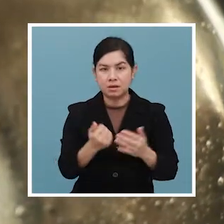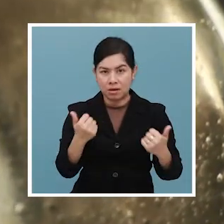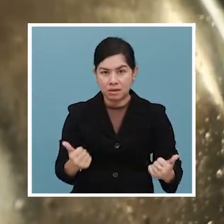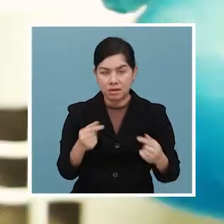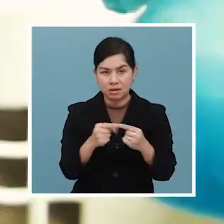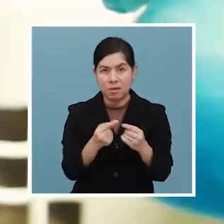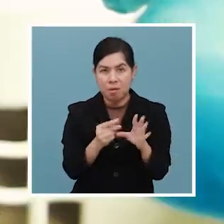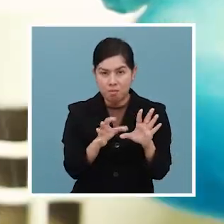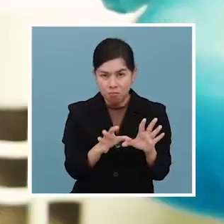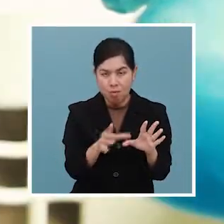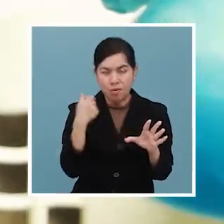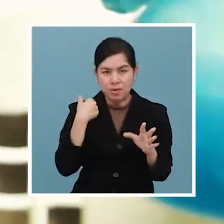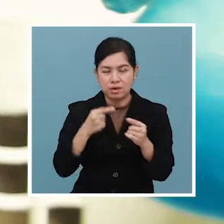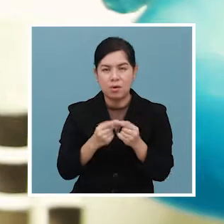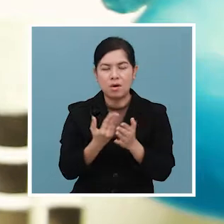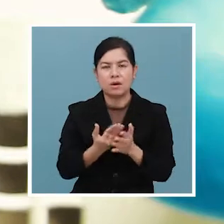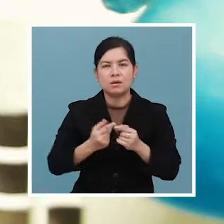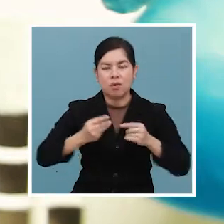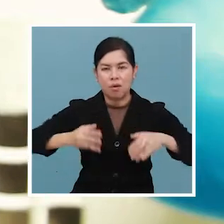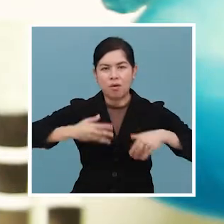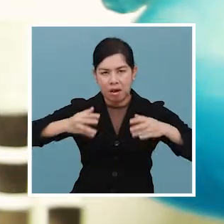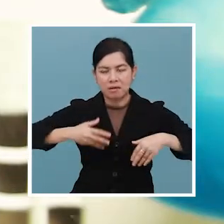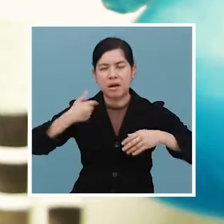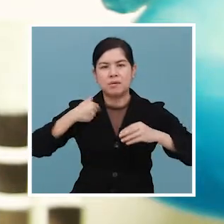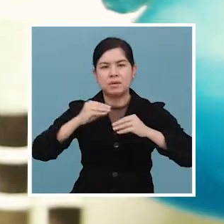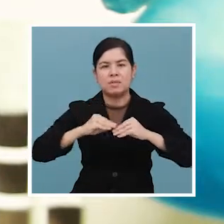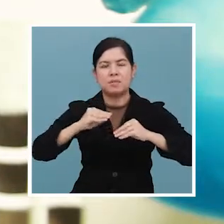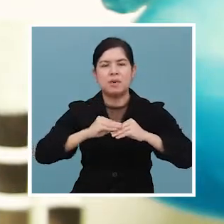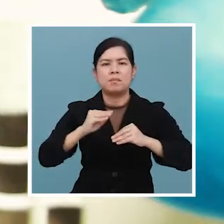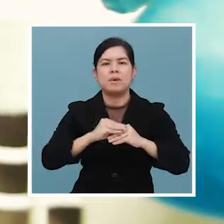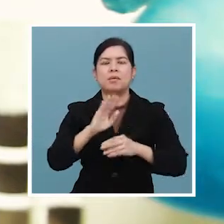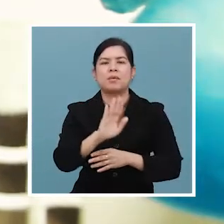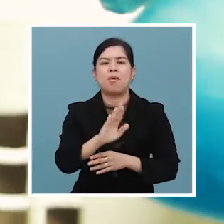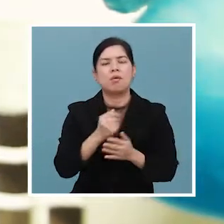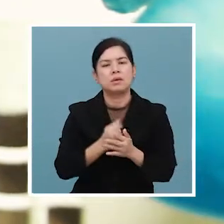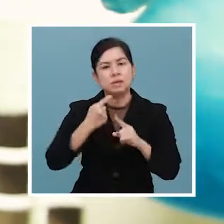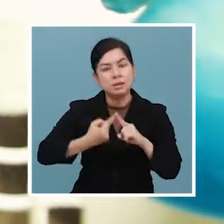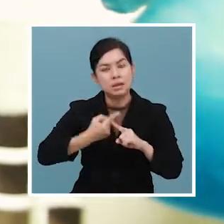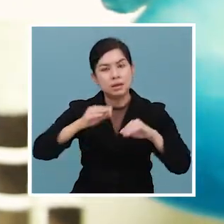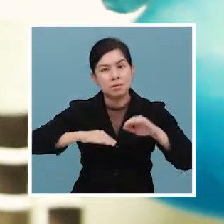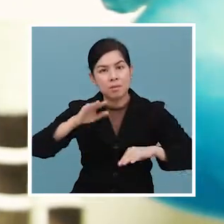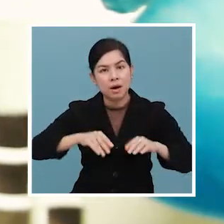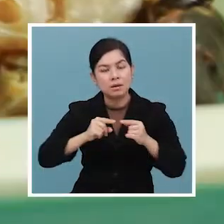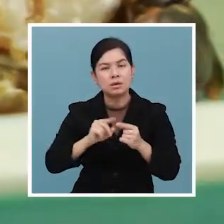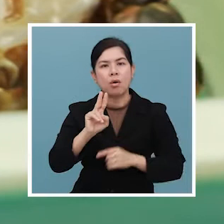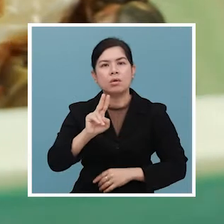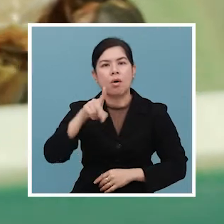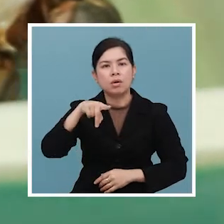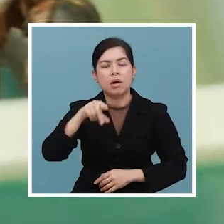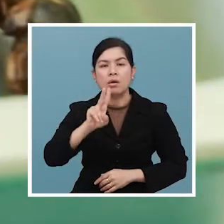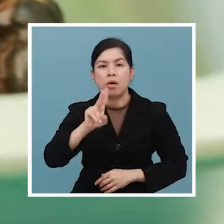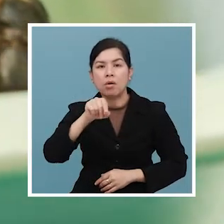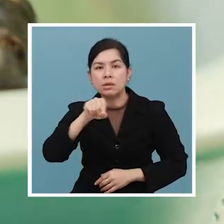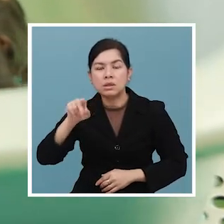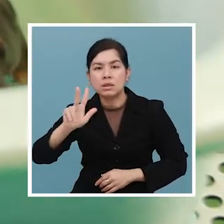ของเราไปเรื่อยๆตอนนี้นะปูของเรานี่ก็ทำรายได้ให้กับคนในชุมชนของเราเยอะเหมือนกันในกลุ่มวิสาหกิจของเราเหมือนกันเดือนนึง